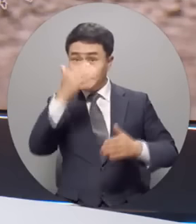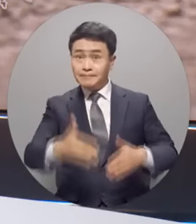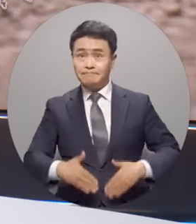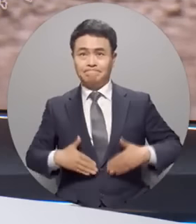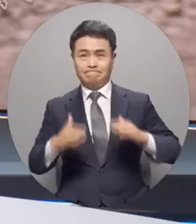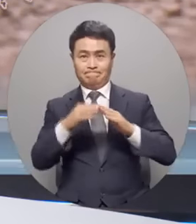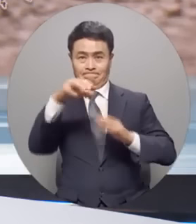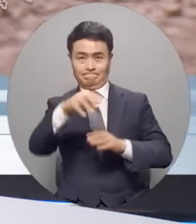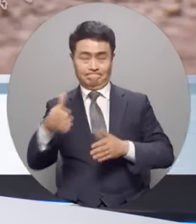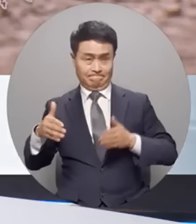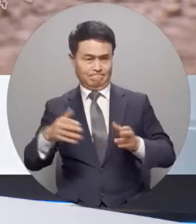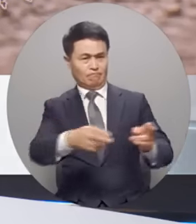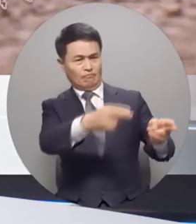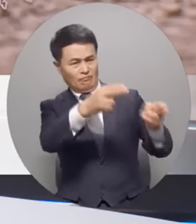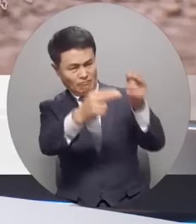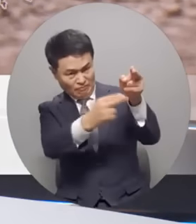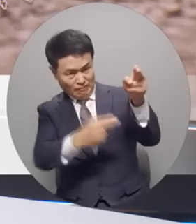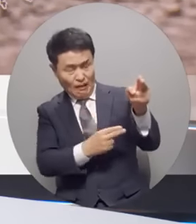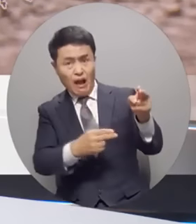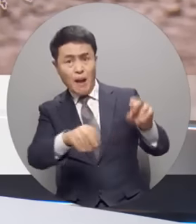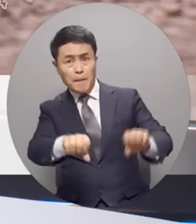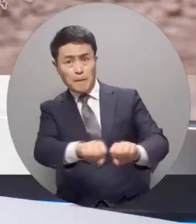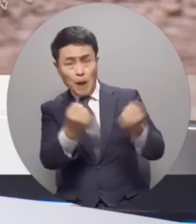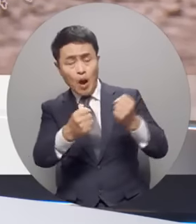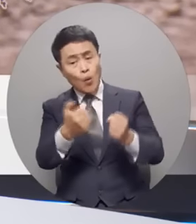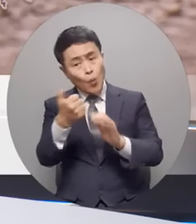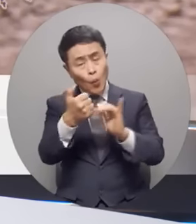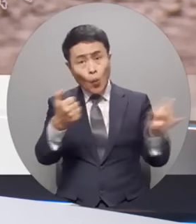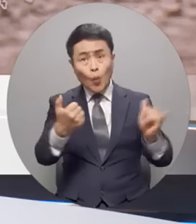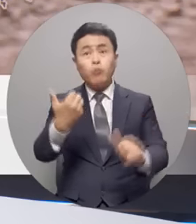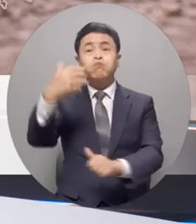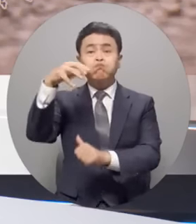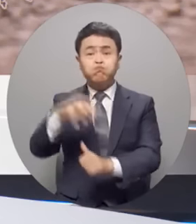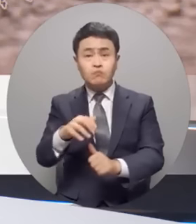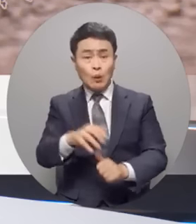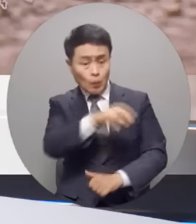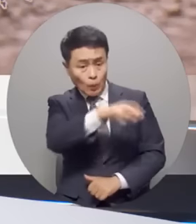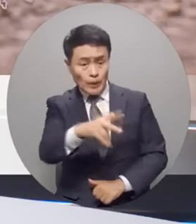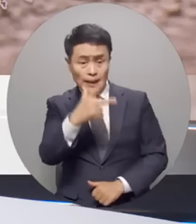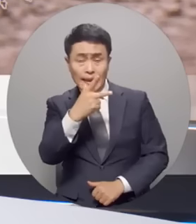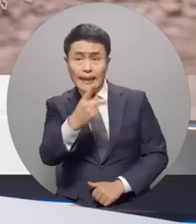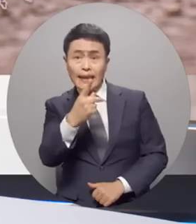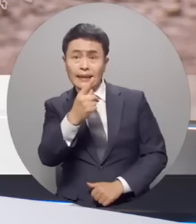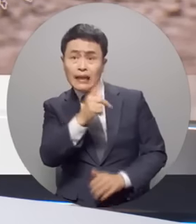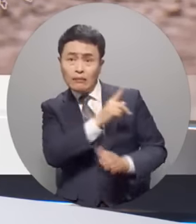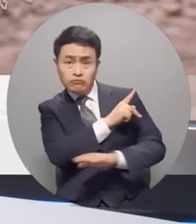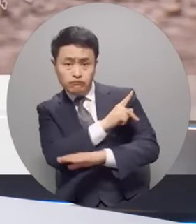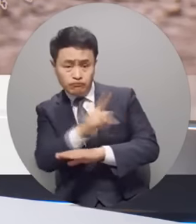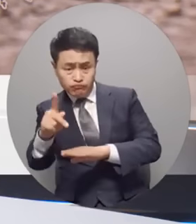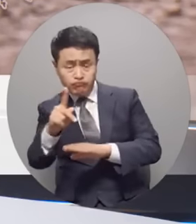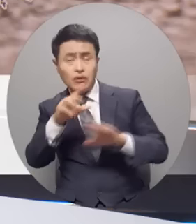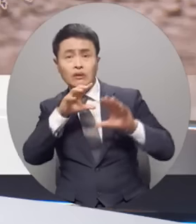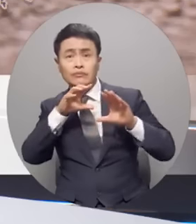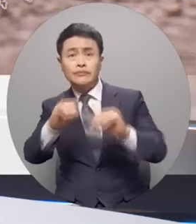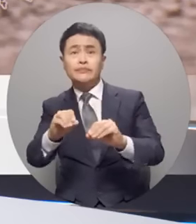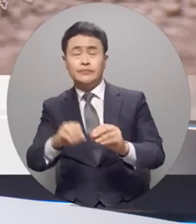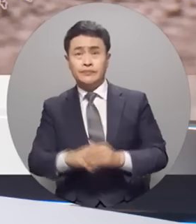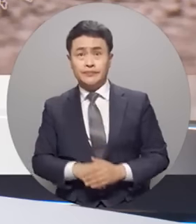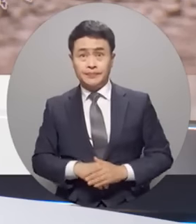충남에선 마을로 향하는 교량이 끊겨 주민 50여 명이 고립됐고 곳곳에서 KTX 열차 운행이